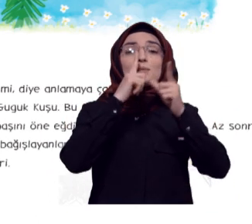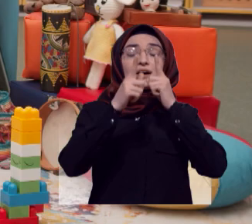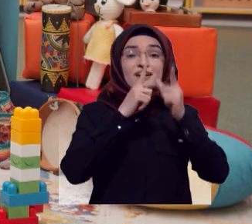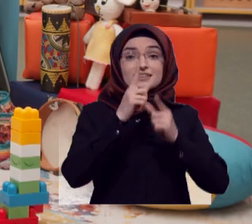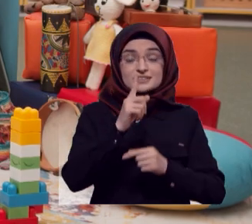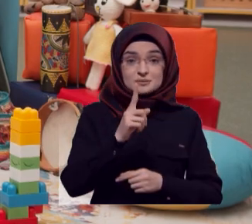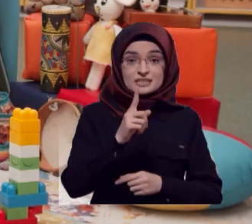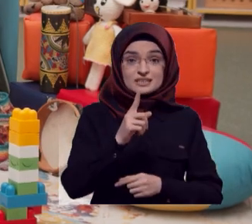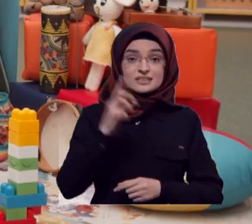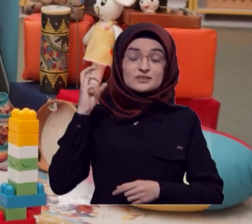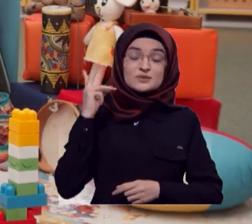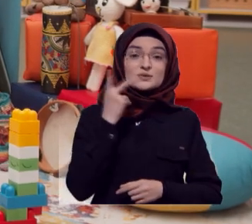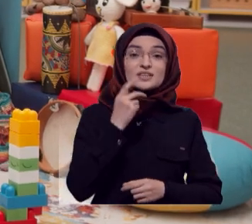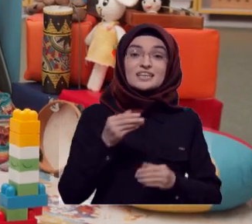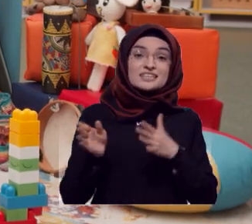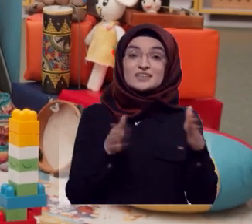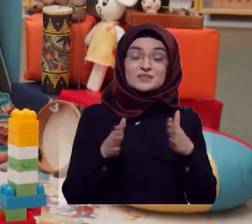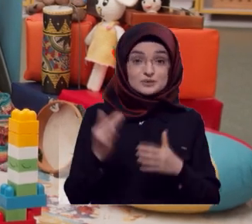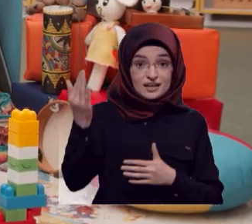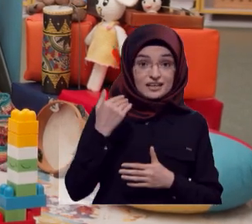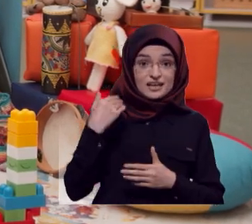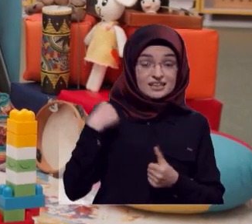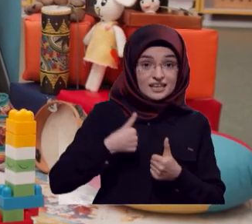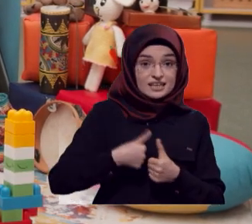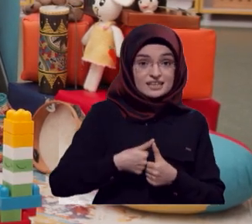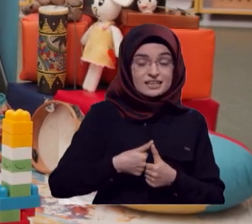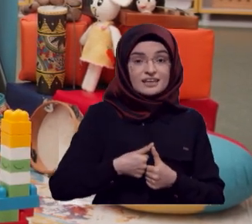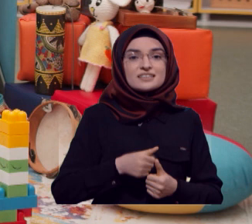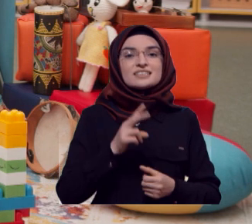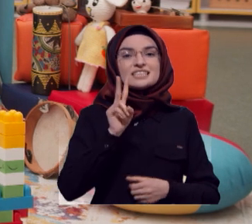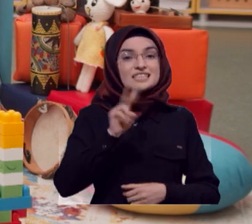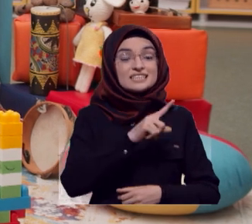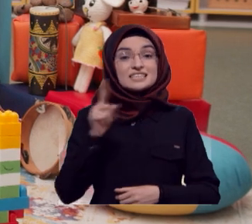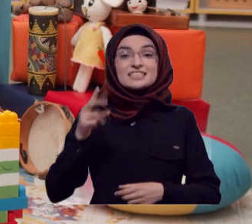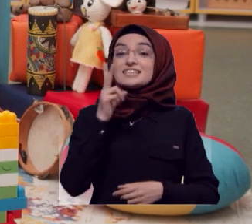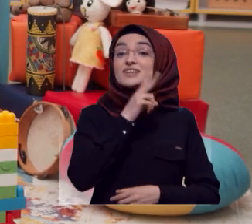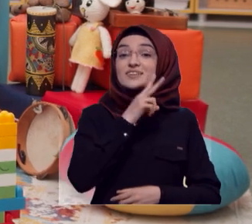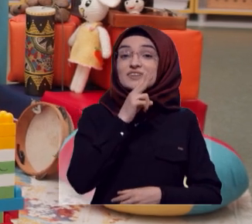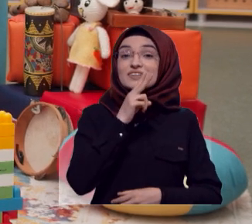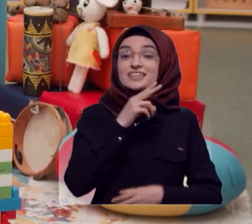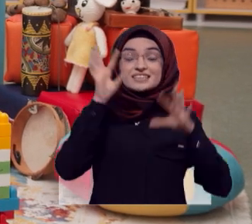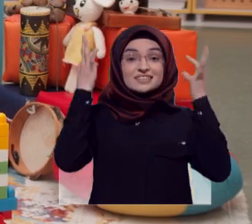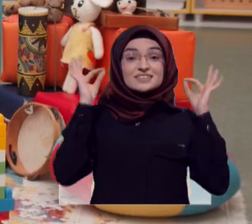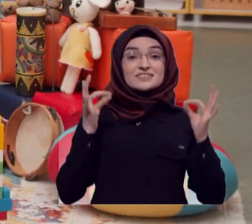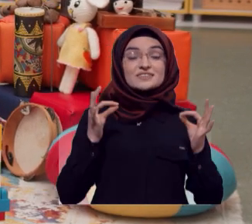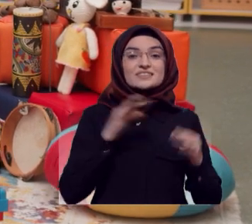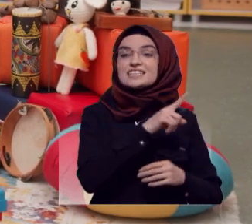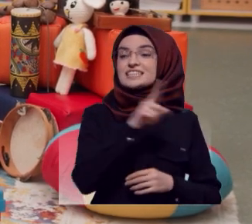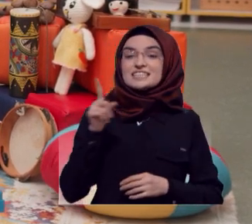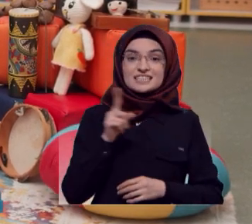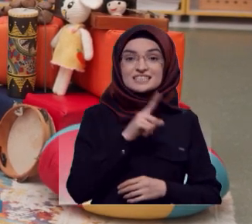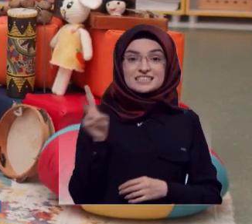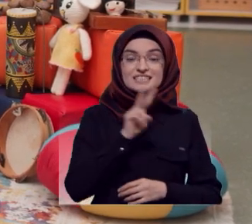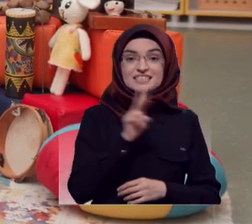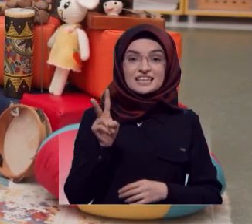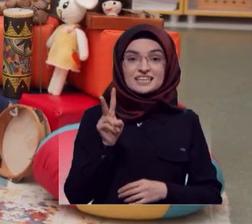birileri. Güneş ile rüzgar çıka gelmişlerdi. Her ikisi de gülümsüyorlardı. Süslü her ikisinden